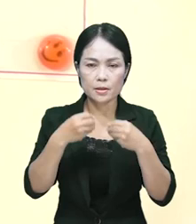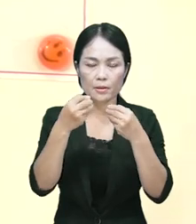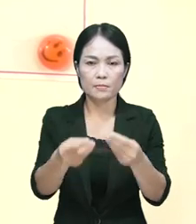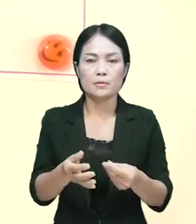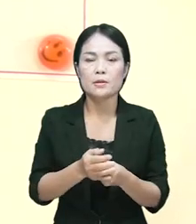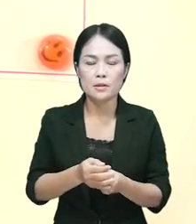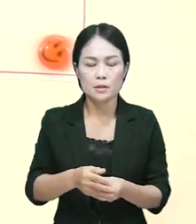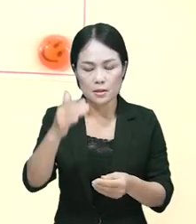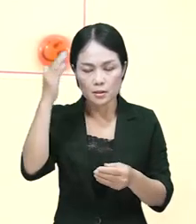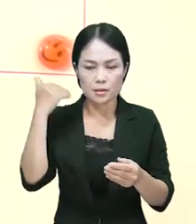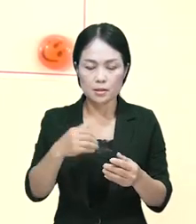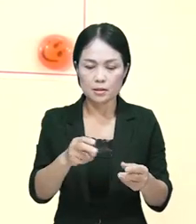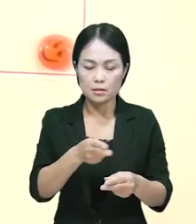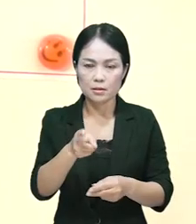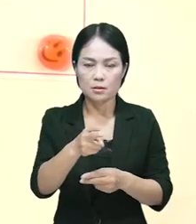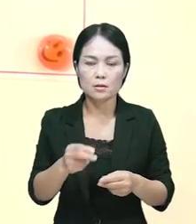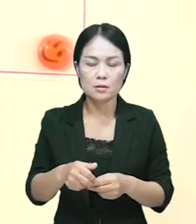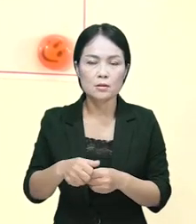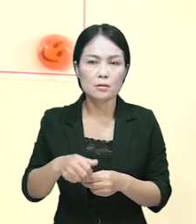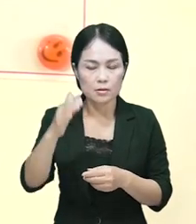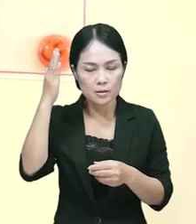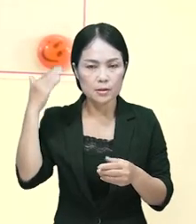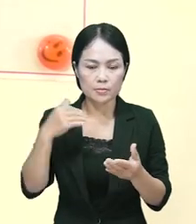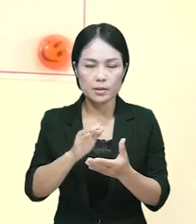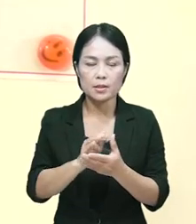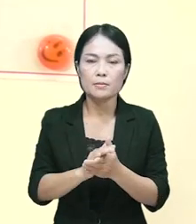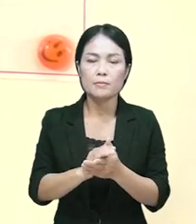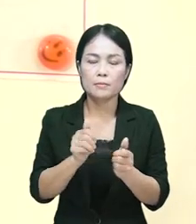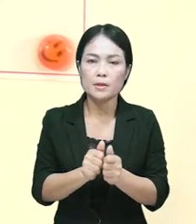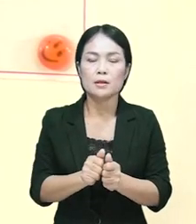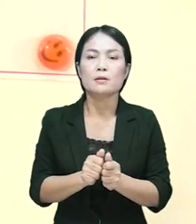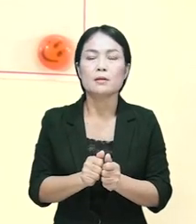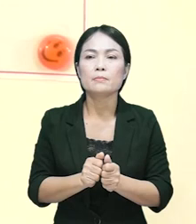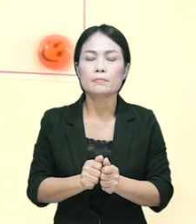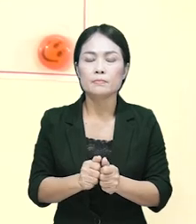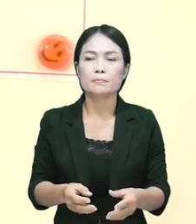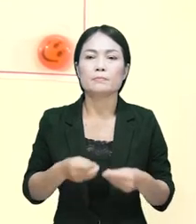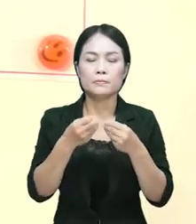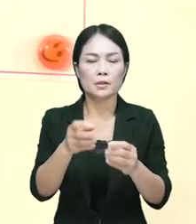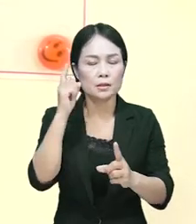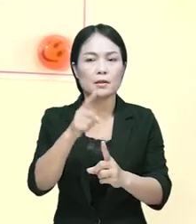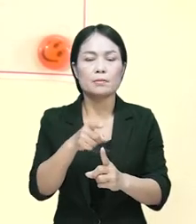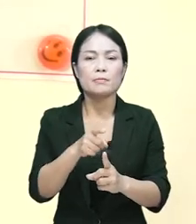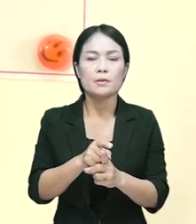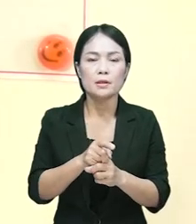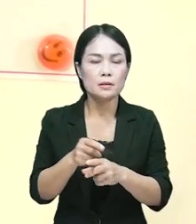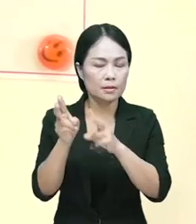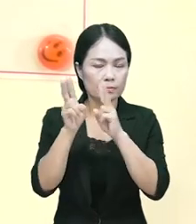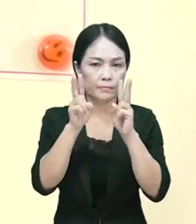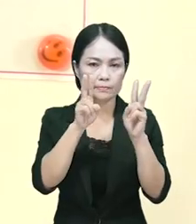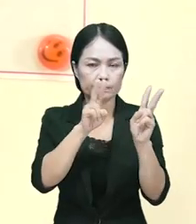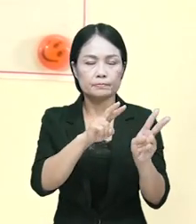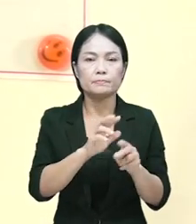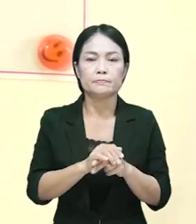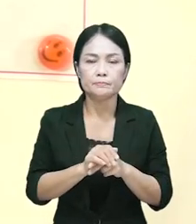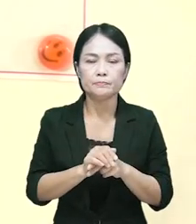ជាភរិយាចាហើយចង់ដឹងថាតើឲ្យអន្ទង់ទៅស្ត្រីជាភរិយានឹងដើម្បីអីទៀតតាមដាន